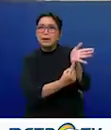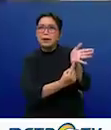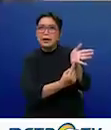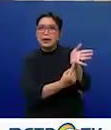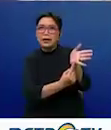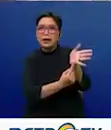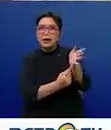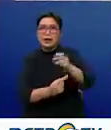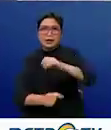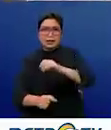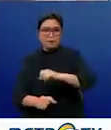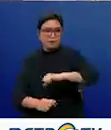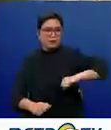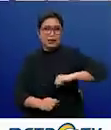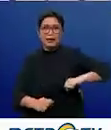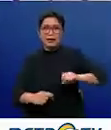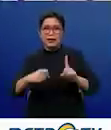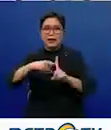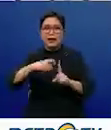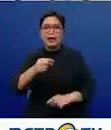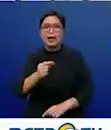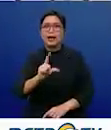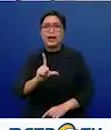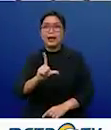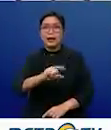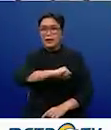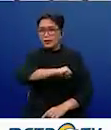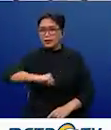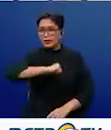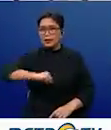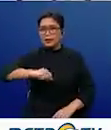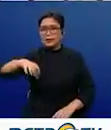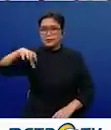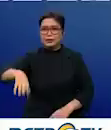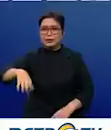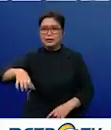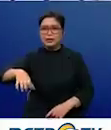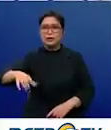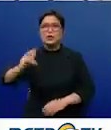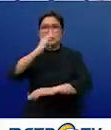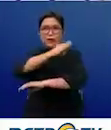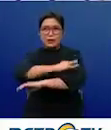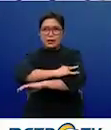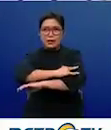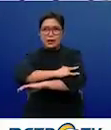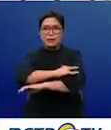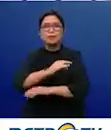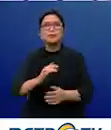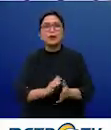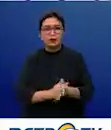kiri itu KRL, ke kanan itu stasiun bandara. Jadi di sini pun tertera juga